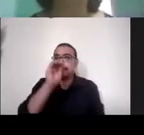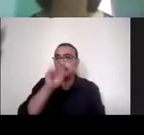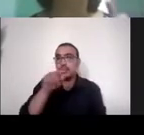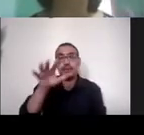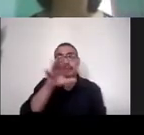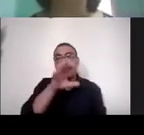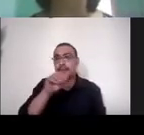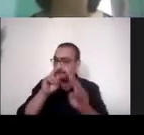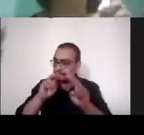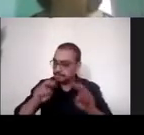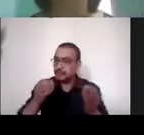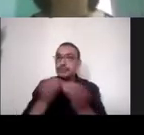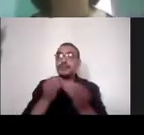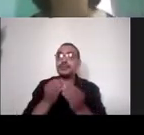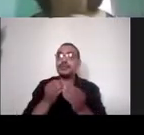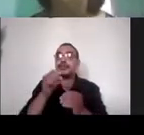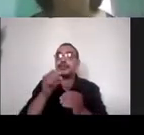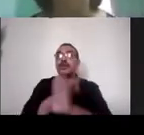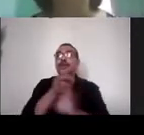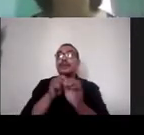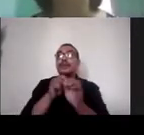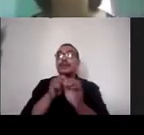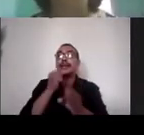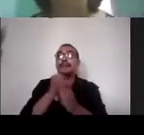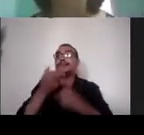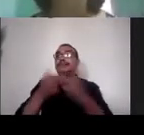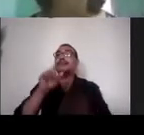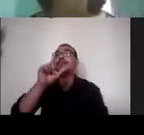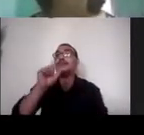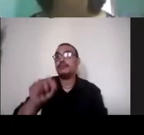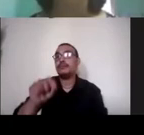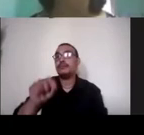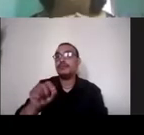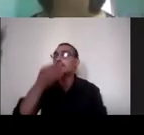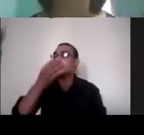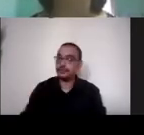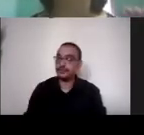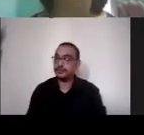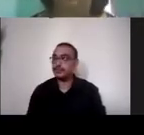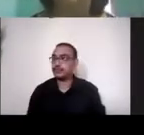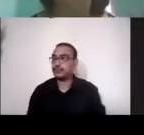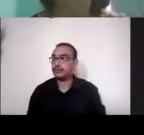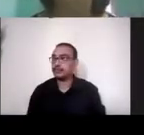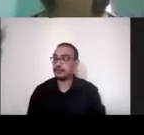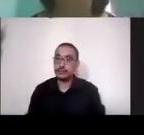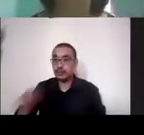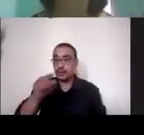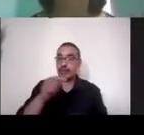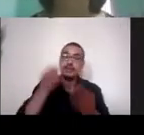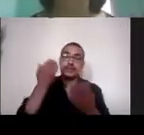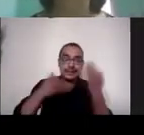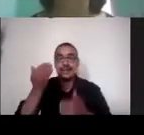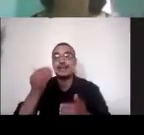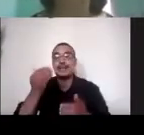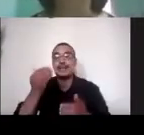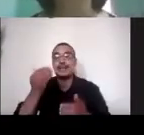गरेर अनि रणनीति बनाएर कदम चाल्नुहोस्। रणनीति चाहिँ बनाउनु पर्ने हुन्छ। हिंसा यो मानव अधिकारको हनन हो, उल्लङ्घन हो।